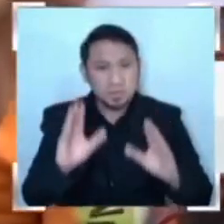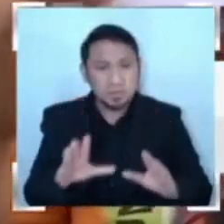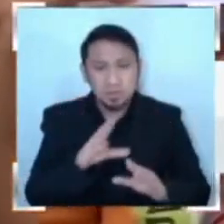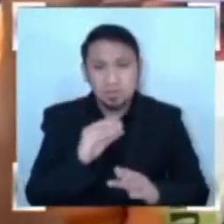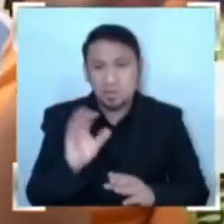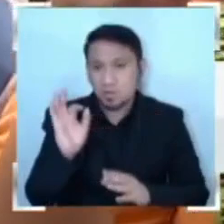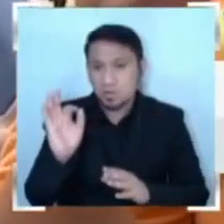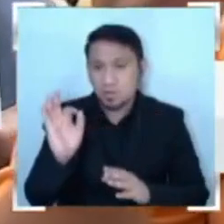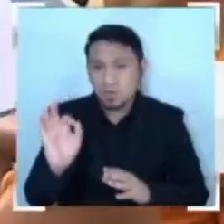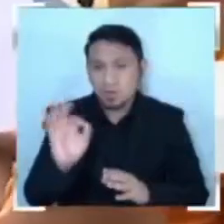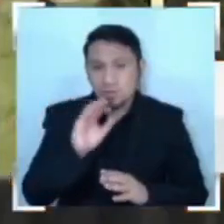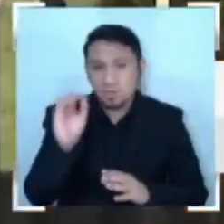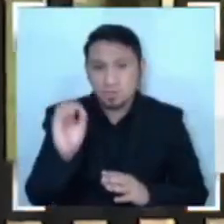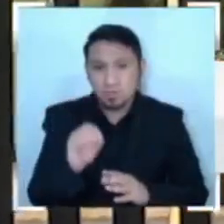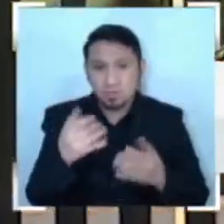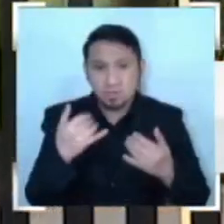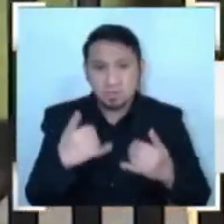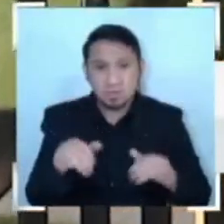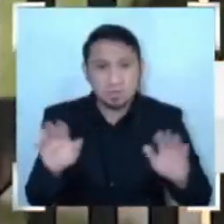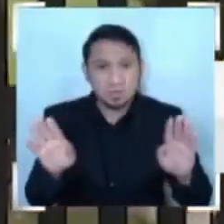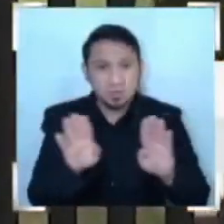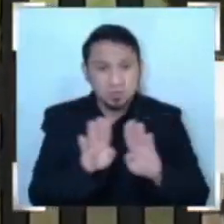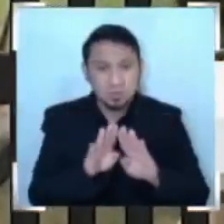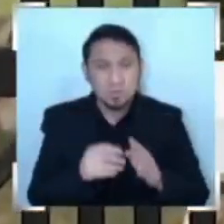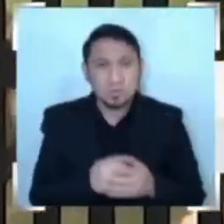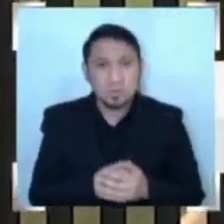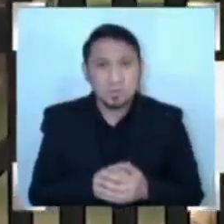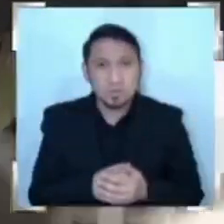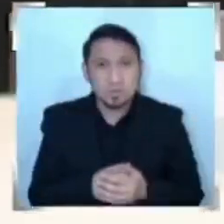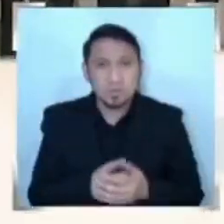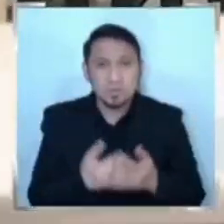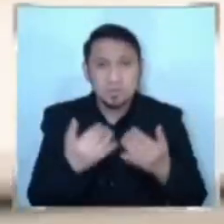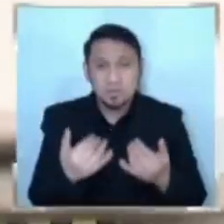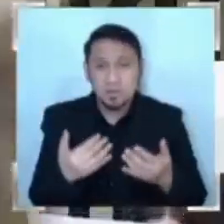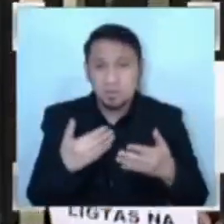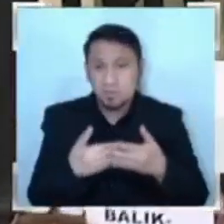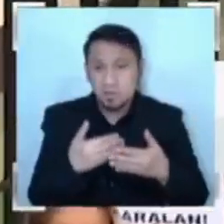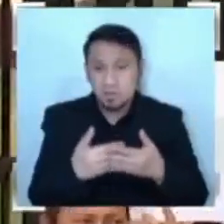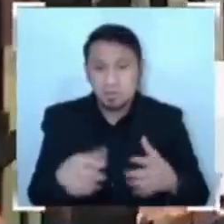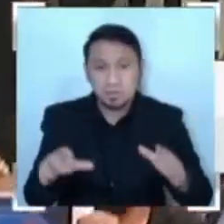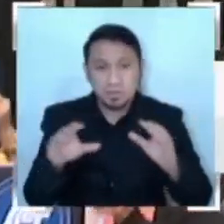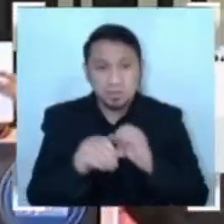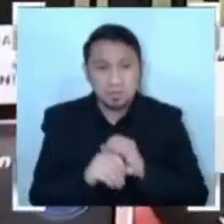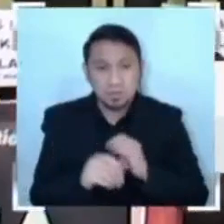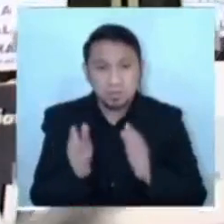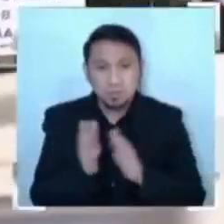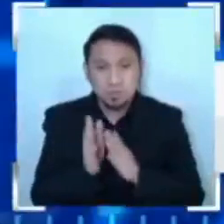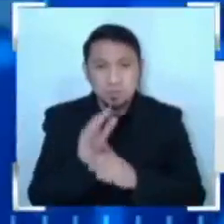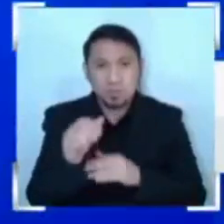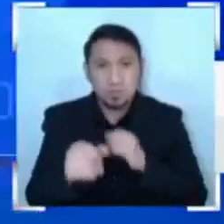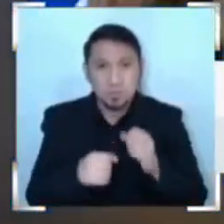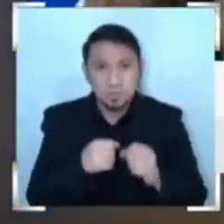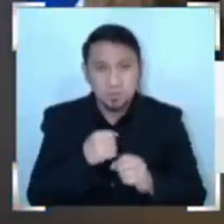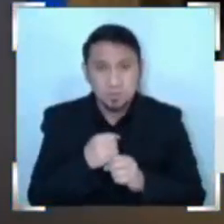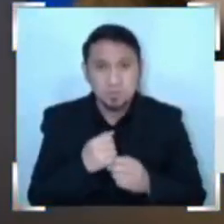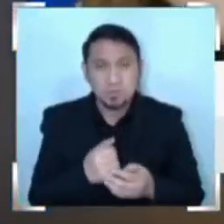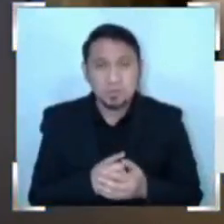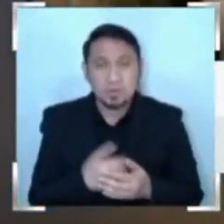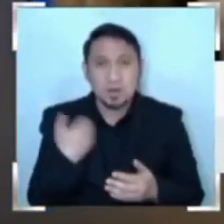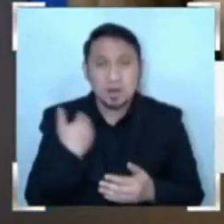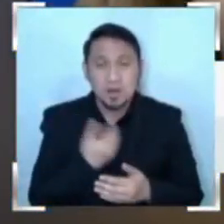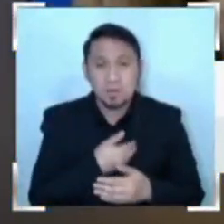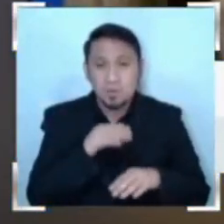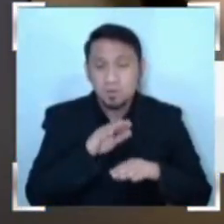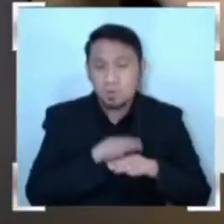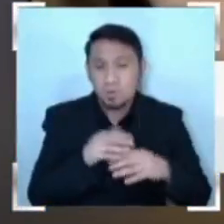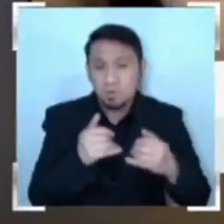ang sarado. Hiling ni Teacher Ruby sa DepEd, lalo't patapos na rin naman ang school year. Sana dun, during our online class, 2 beses